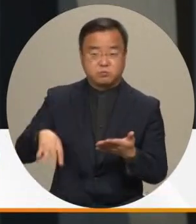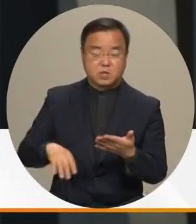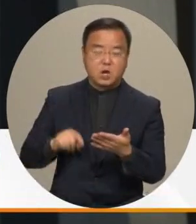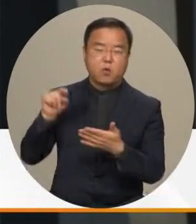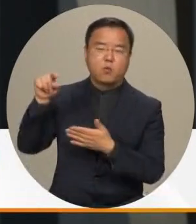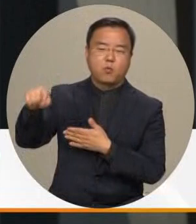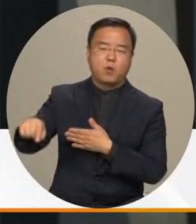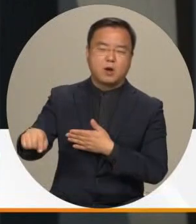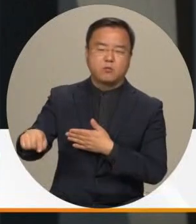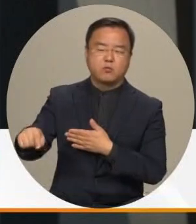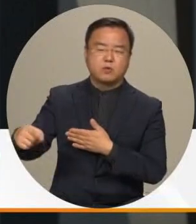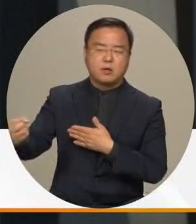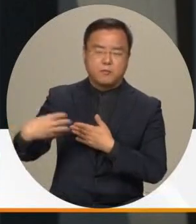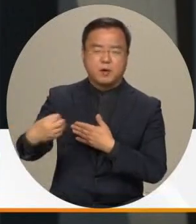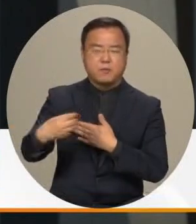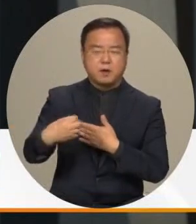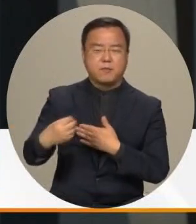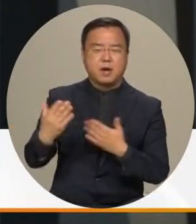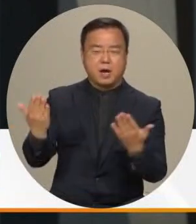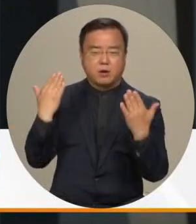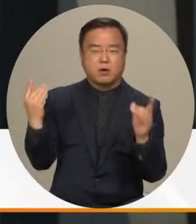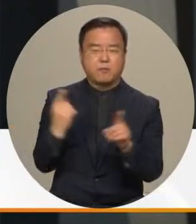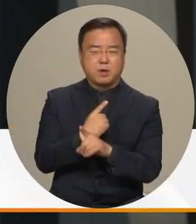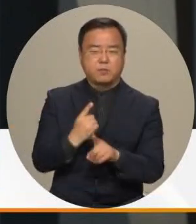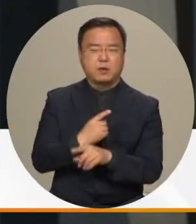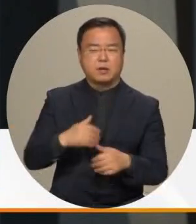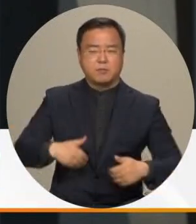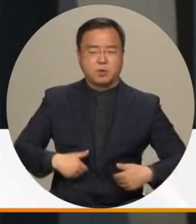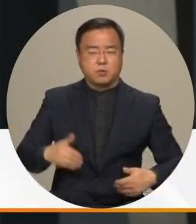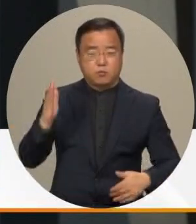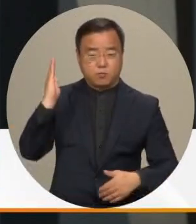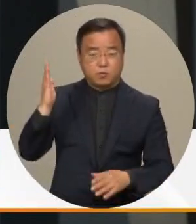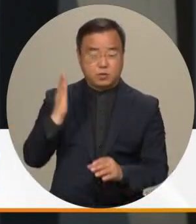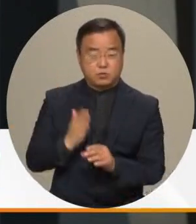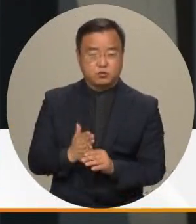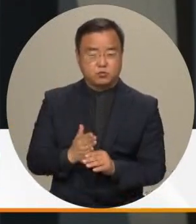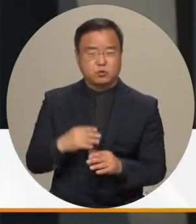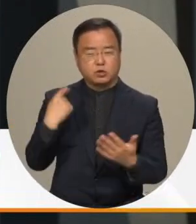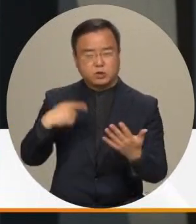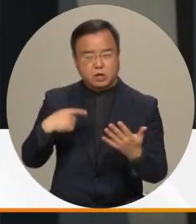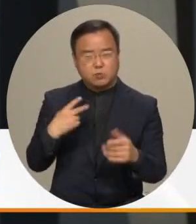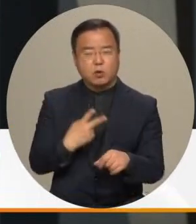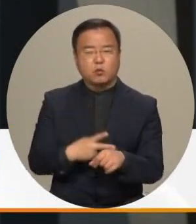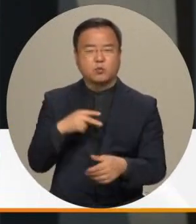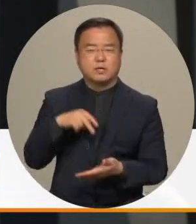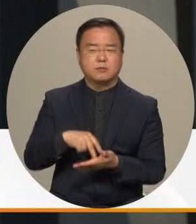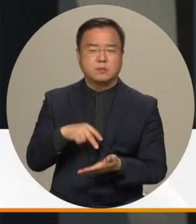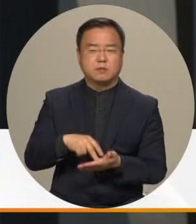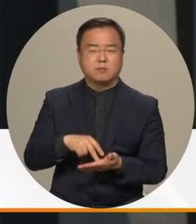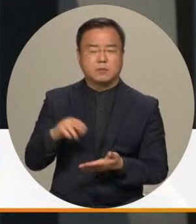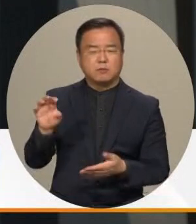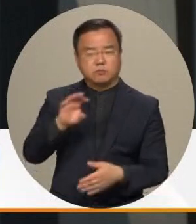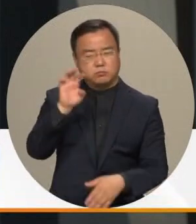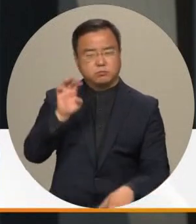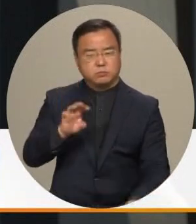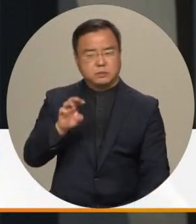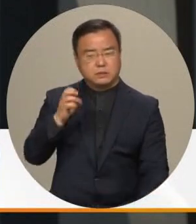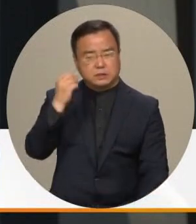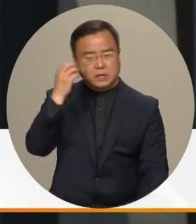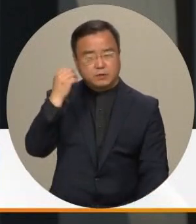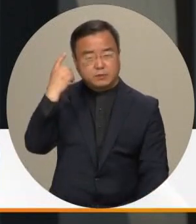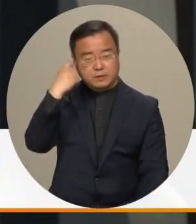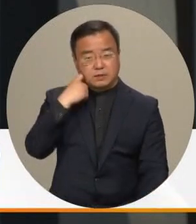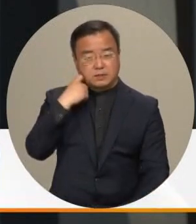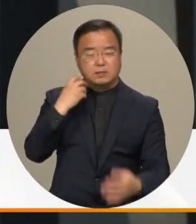외부인들이 학교가 바뀌어야 된다고 이야기하는 경우들이 참 많아서 사실 수업을 하는 그 교사 입장에서 좀 아이러니하다고 느낄 때가 많았어요